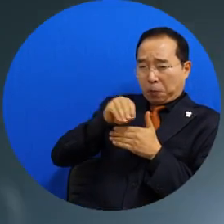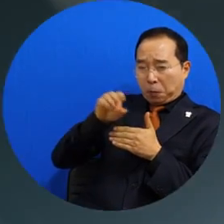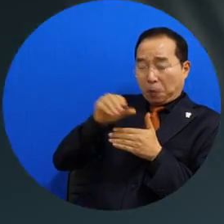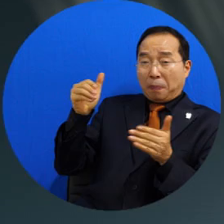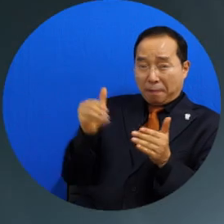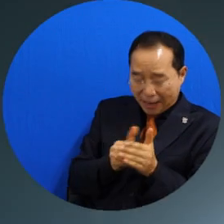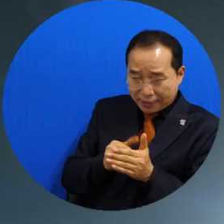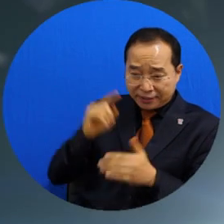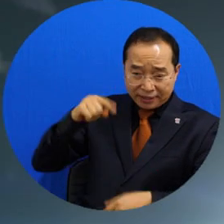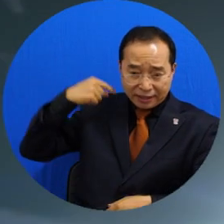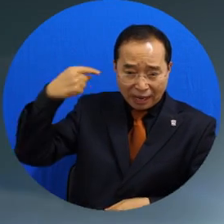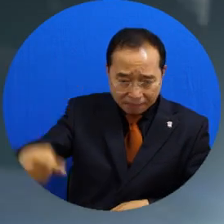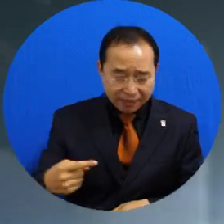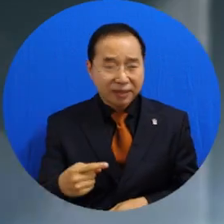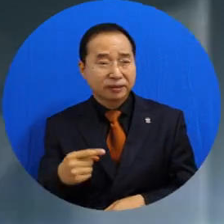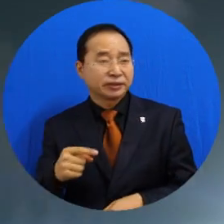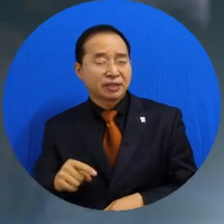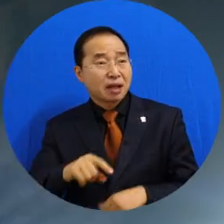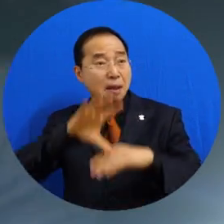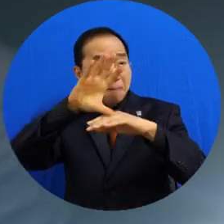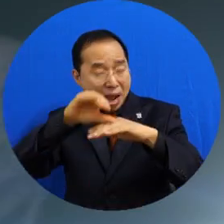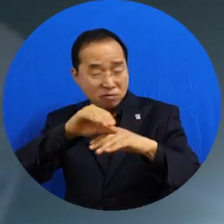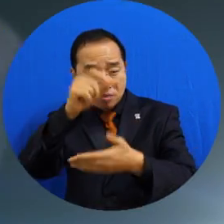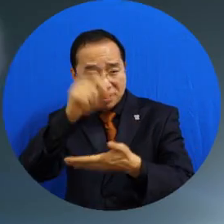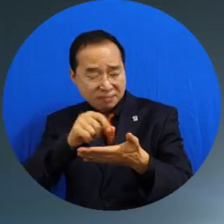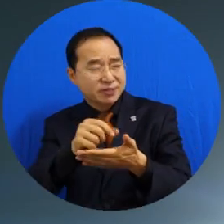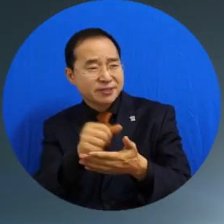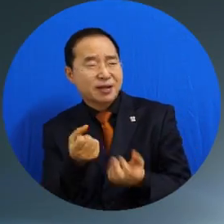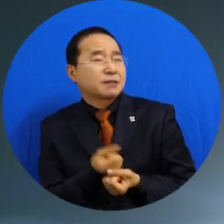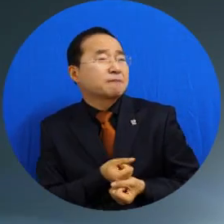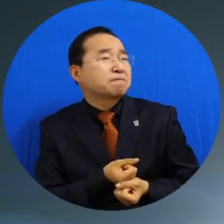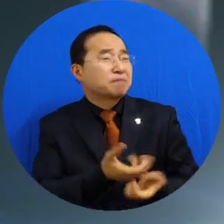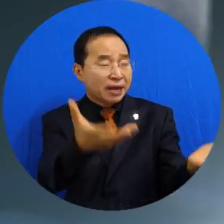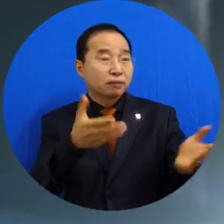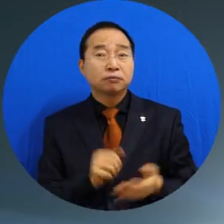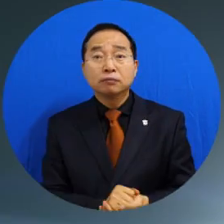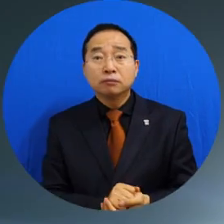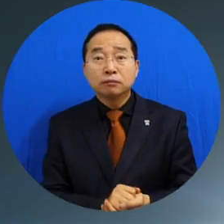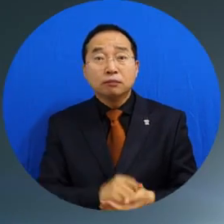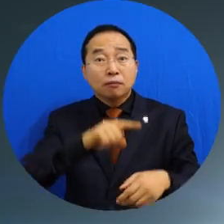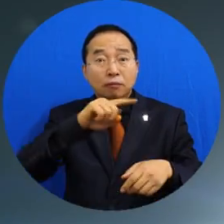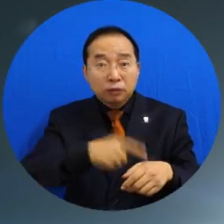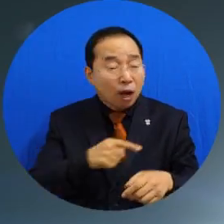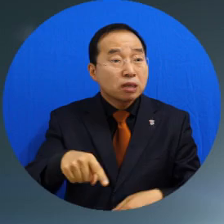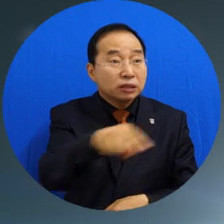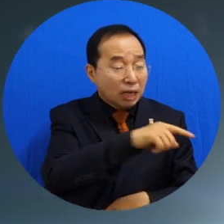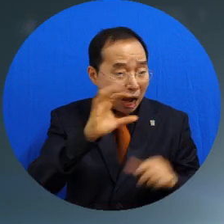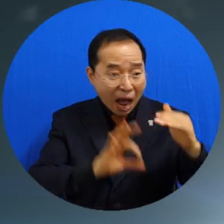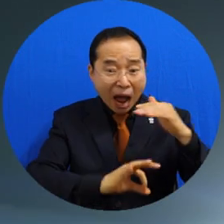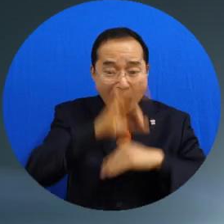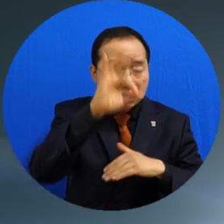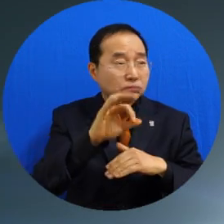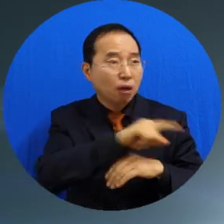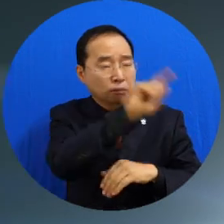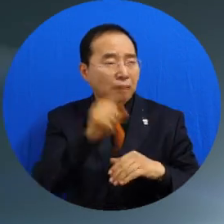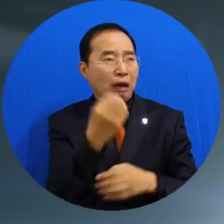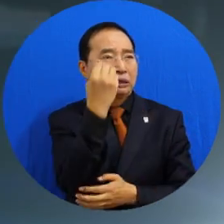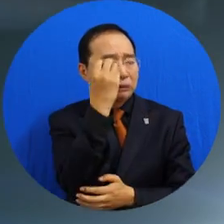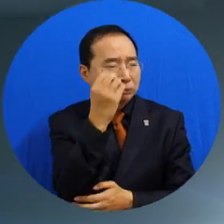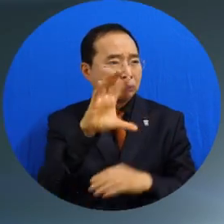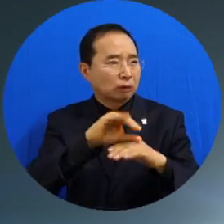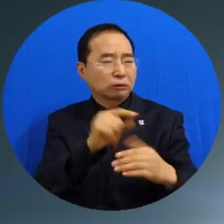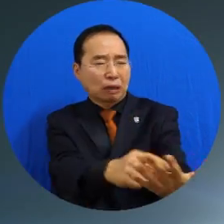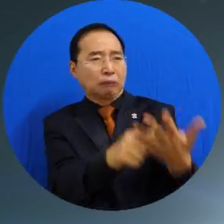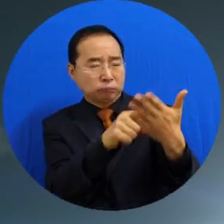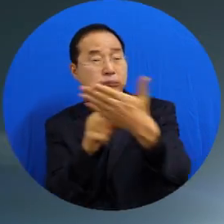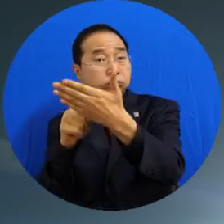했어요. 이걸 다음날 주류 언론에 다 뿌렸어요. 그러니까 미국 주류 언론에서 이거를 그날 아침에 보도를 했죠.